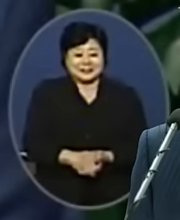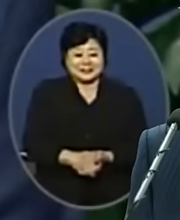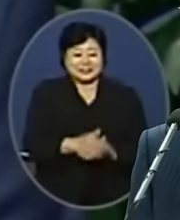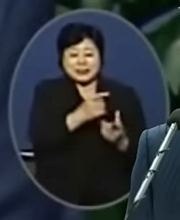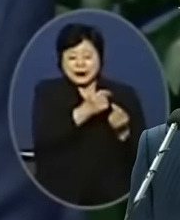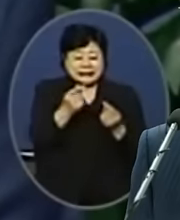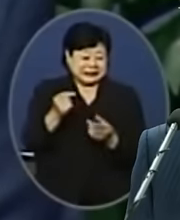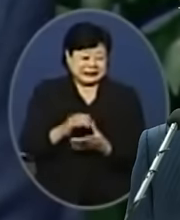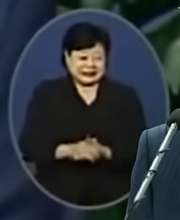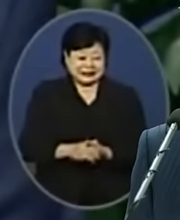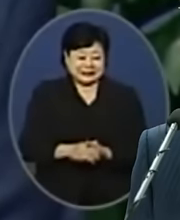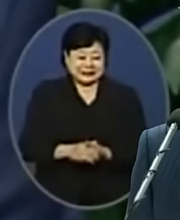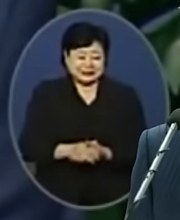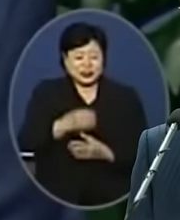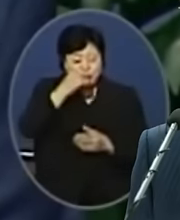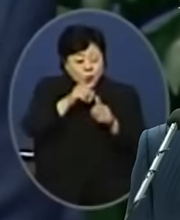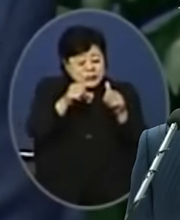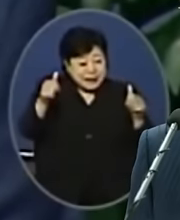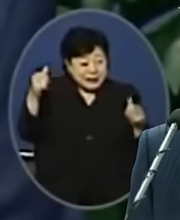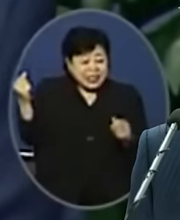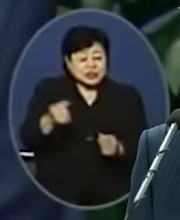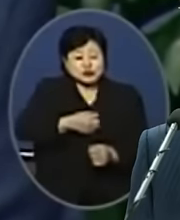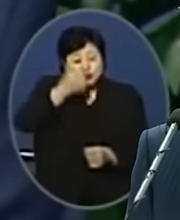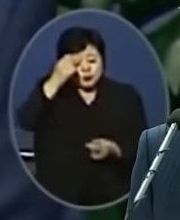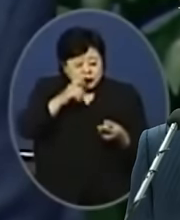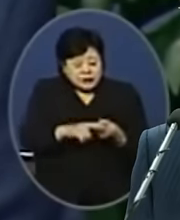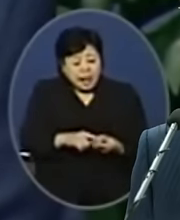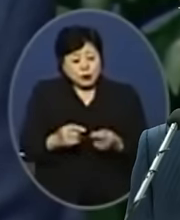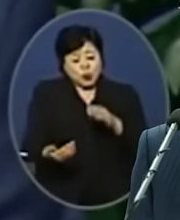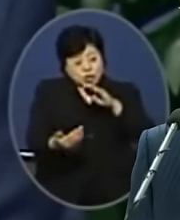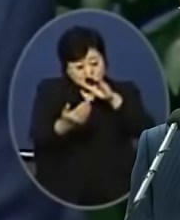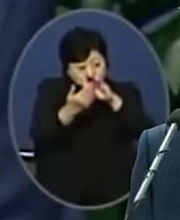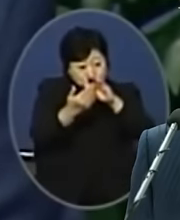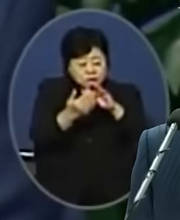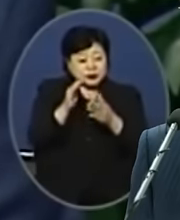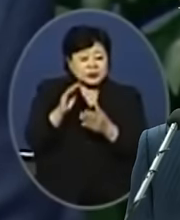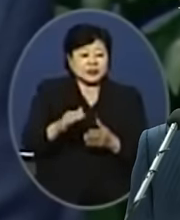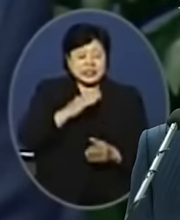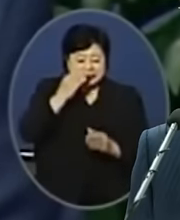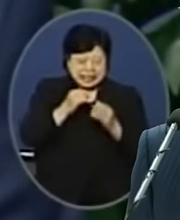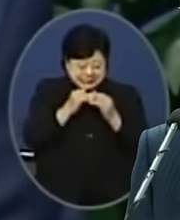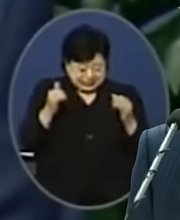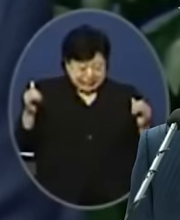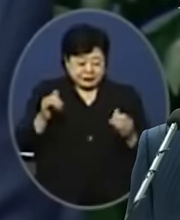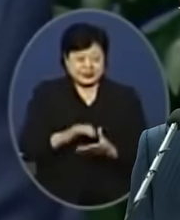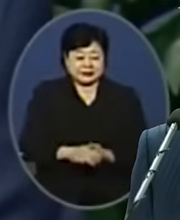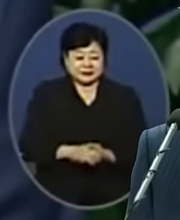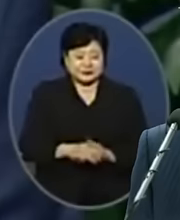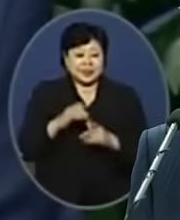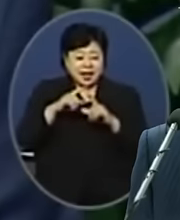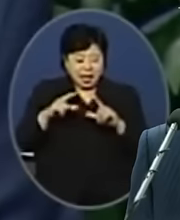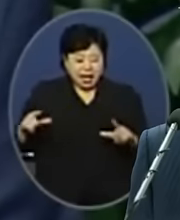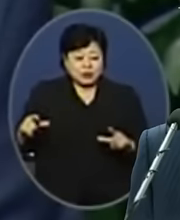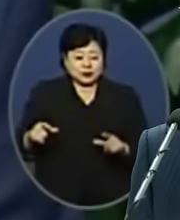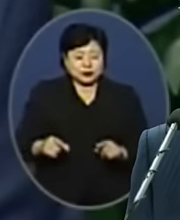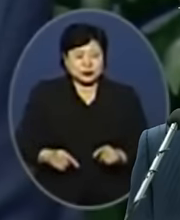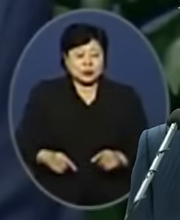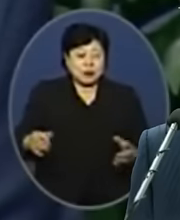이와 같이 해서 요셉이 가진 꿈이 그대로 이루어져서 나중에 이스라엘 백성들을